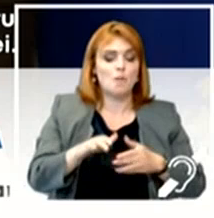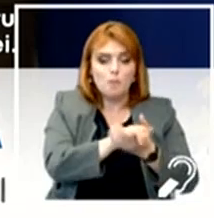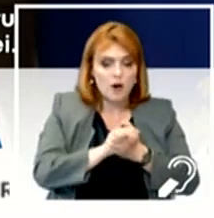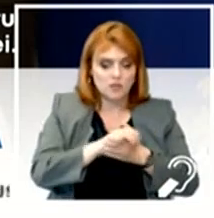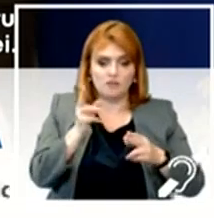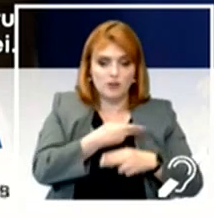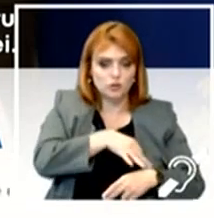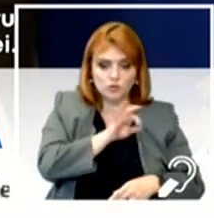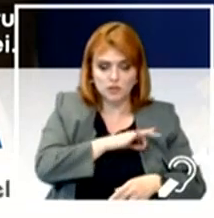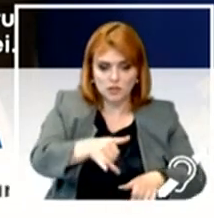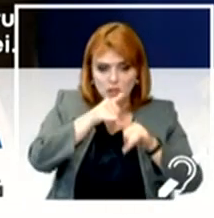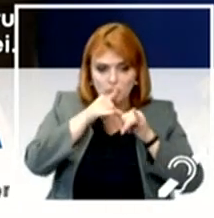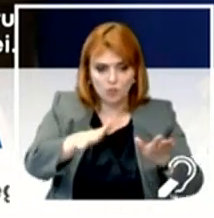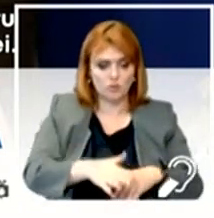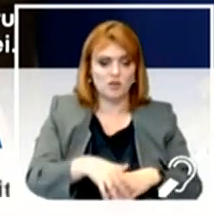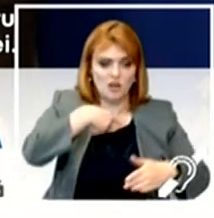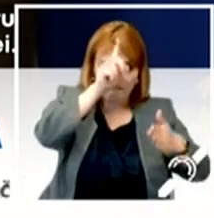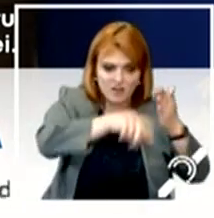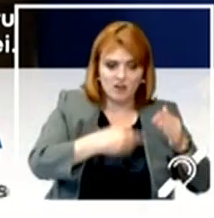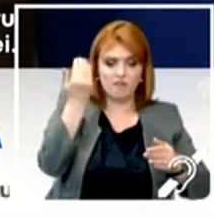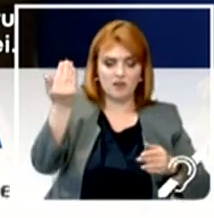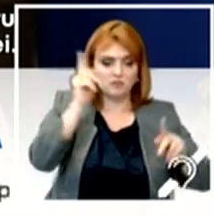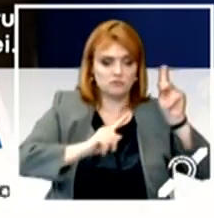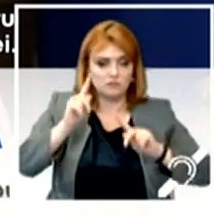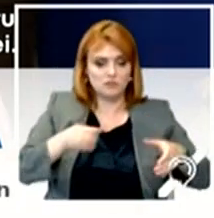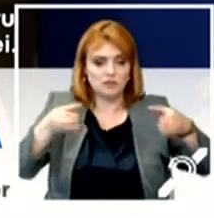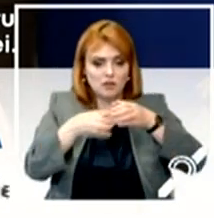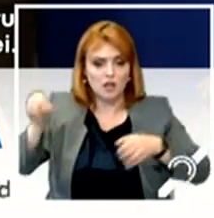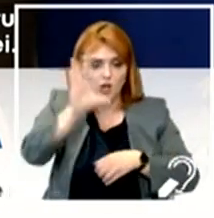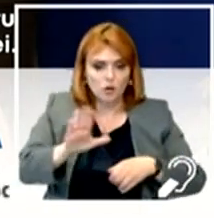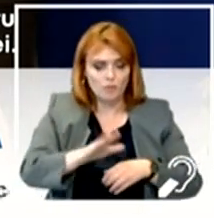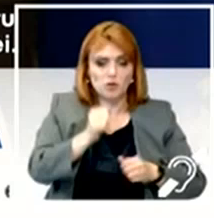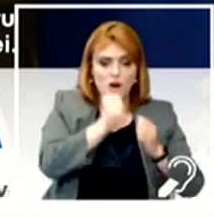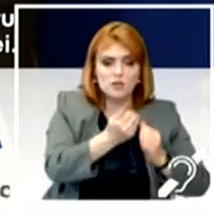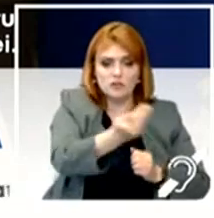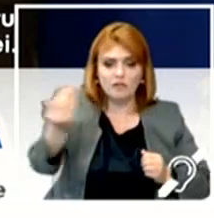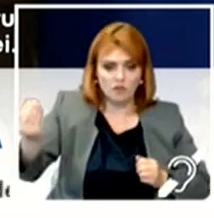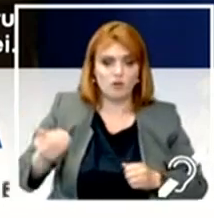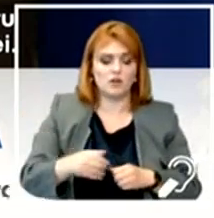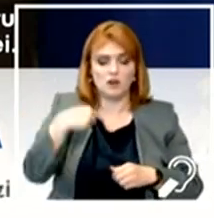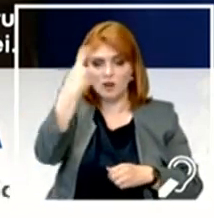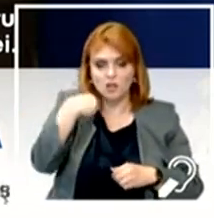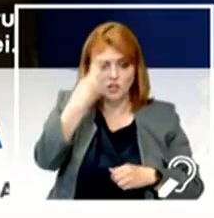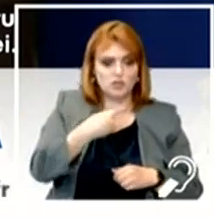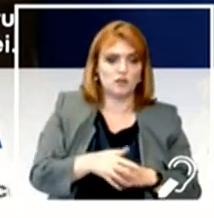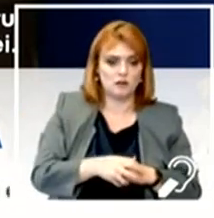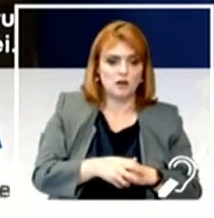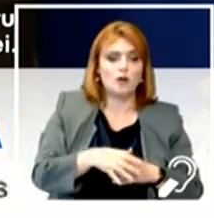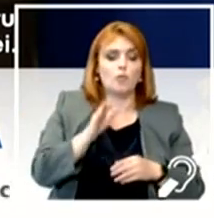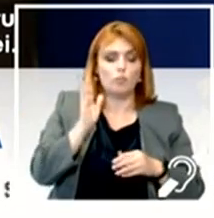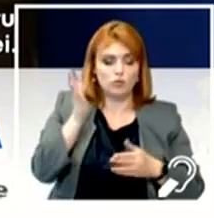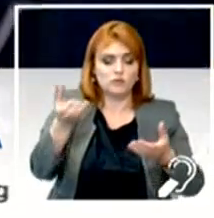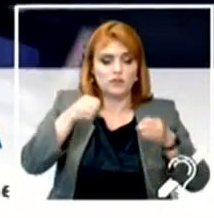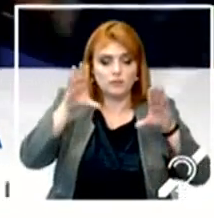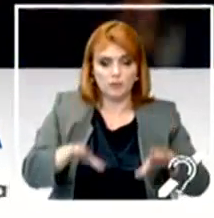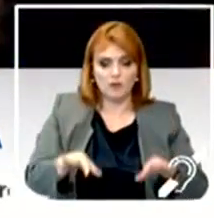the Council of Europe, each and every of you personally, for the decision of the register of damages caused by Russia's